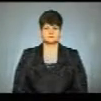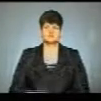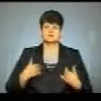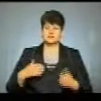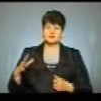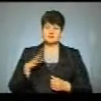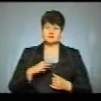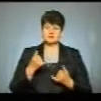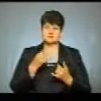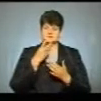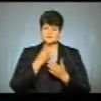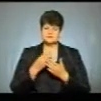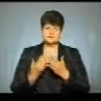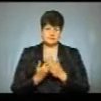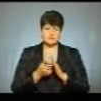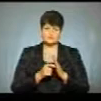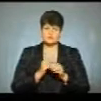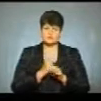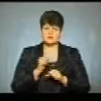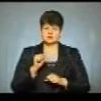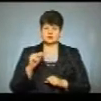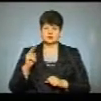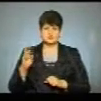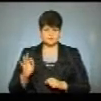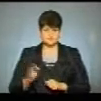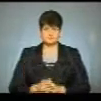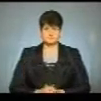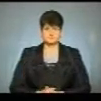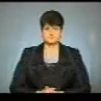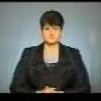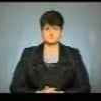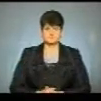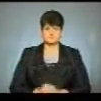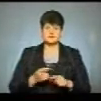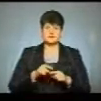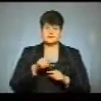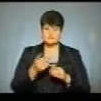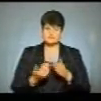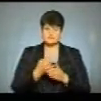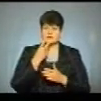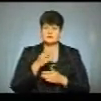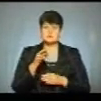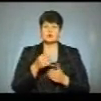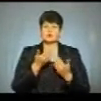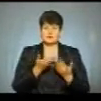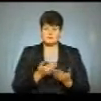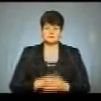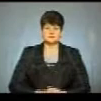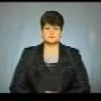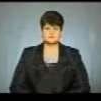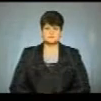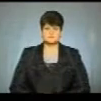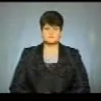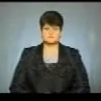Вітаю всіх, хто зараз з нами. Ви дивитесь новини. У студії працює Анастасія Чичко. І у цьому випуску дивіться про таке.